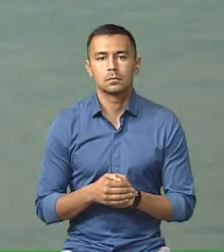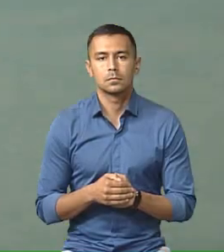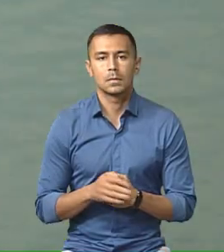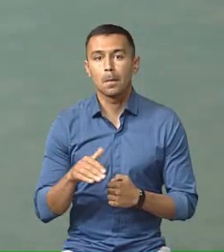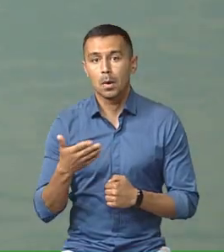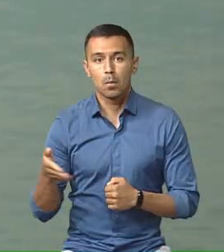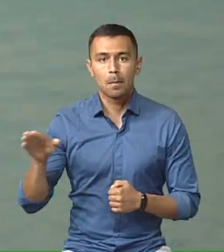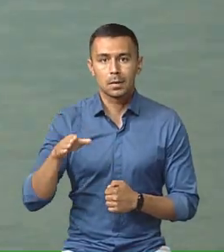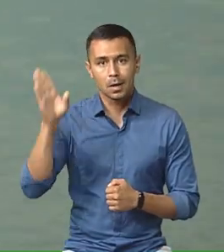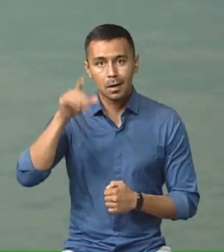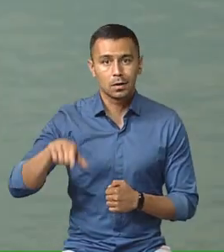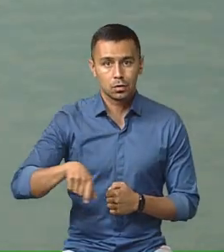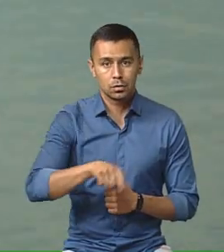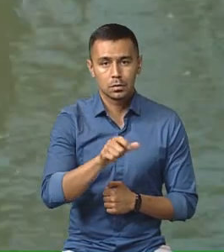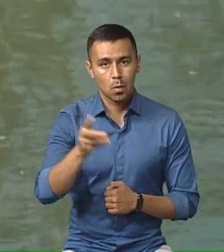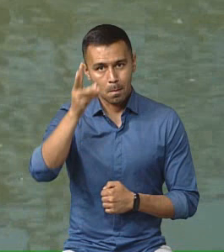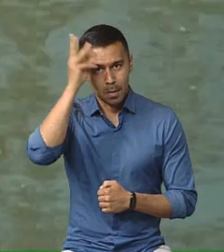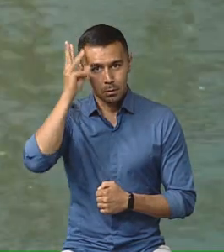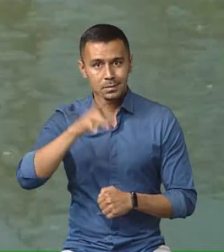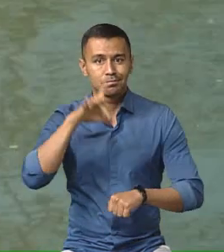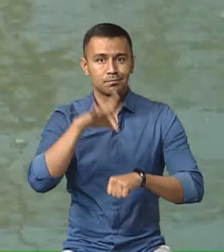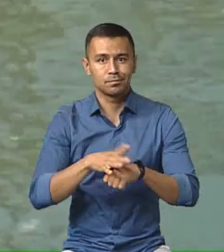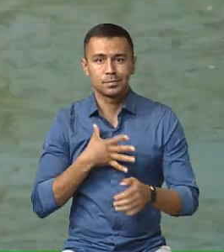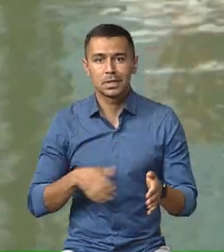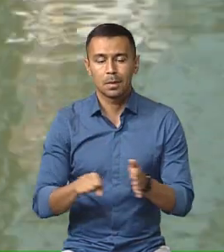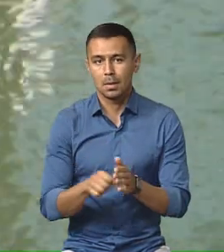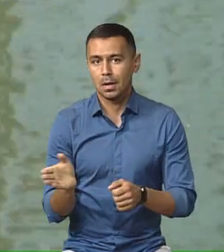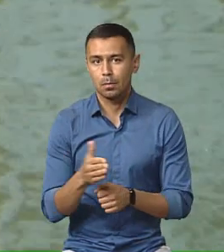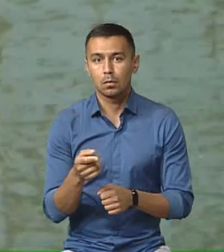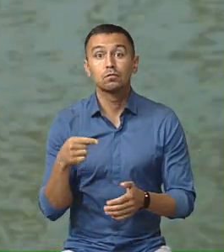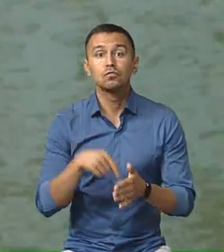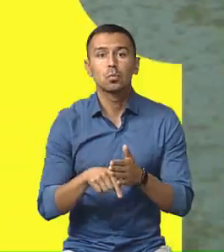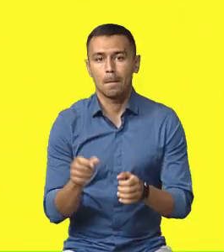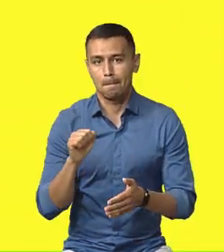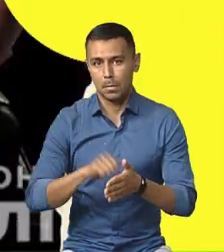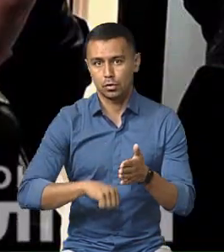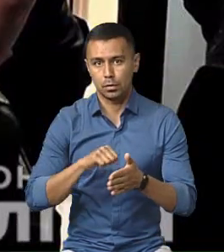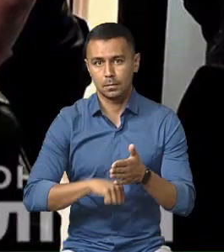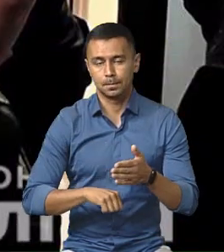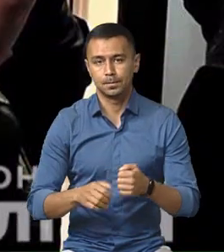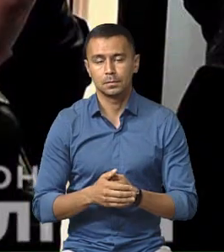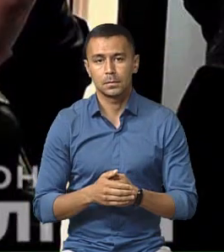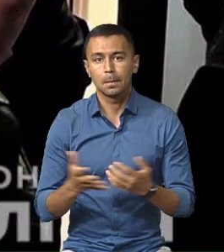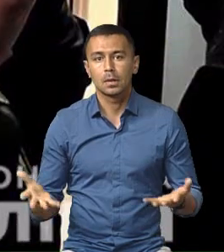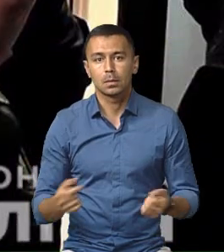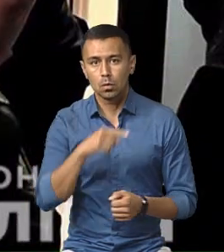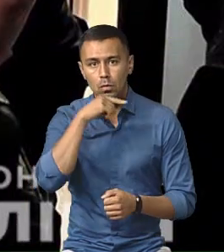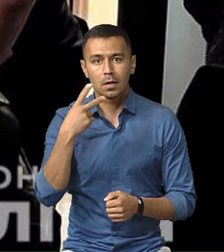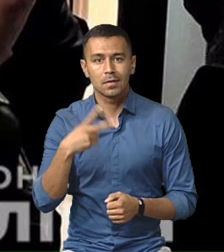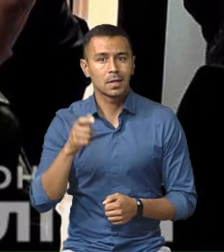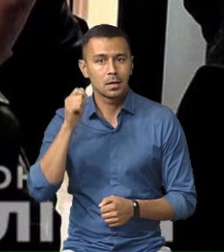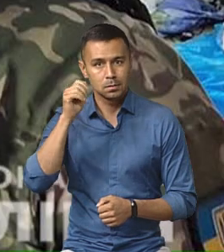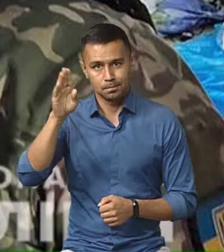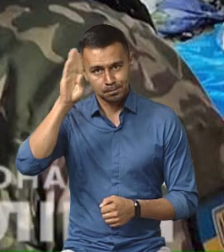На правому березі річки Південний Буг у Хмельницькому зафіксували загибель риби. У чому причина? Підтримує Росію.